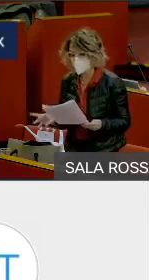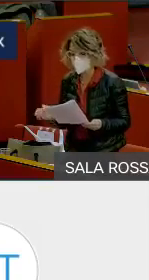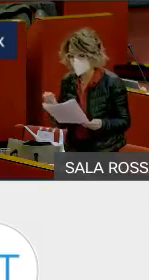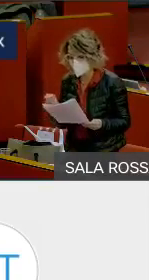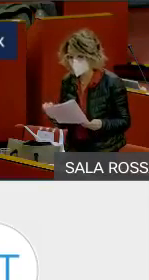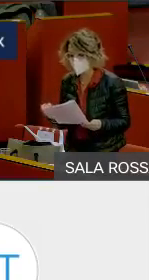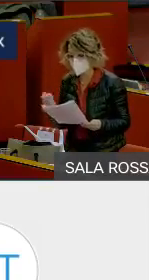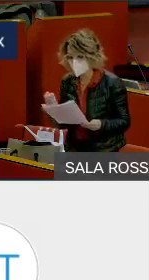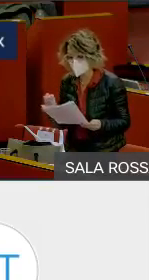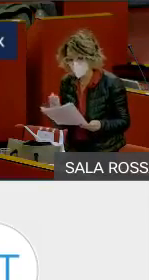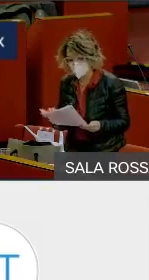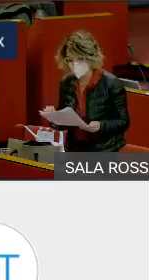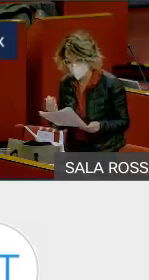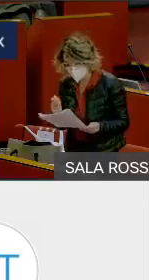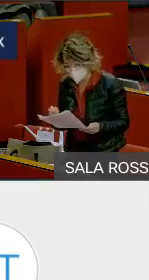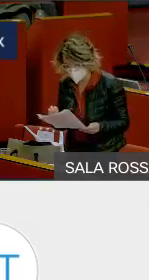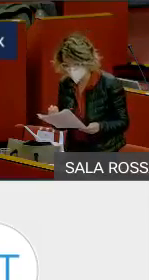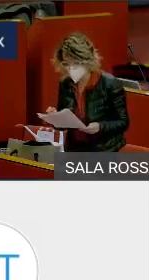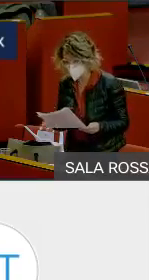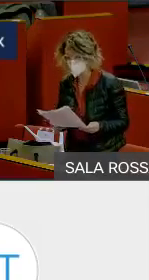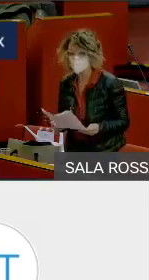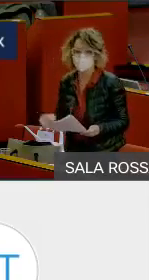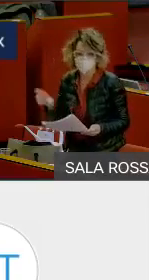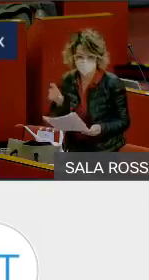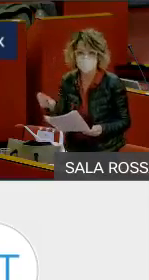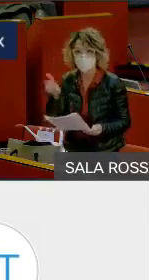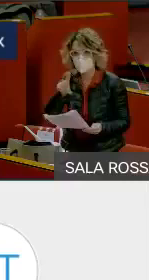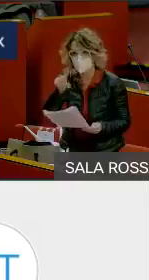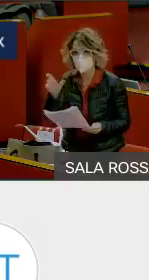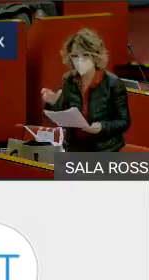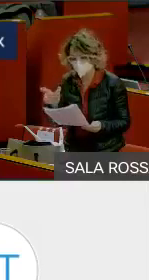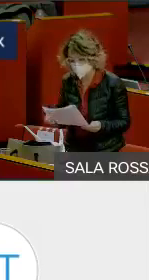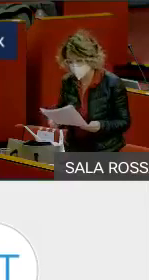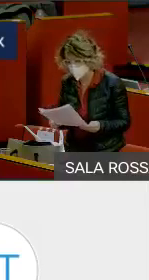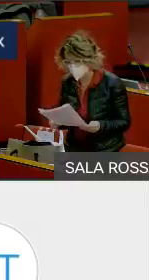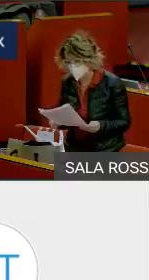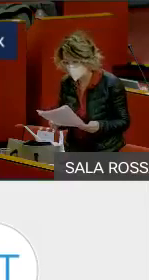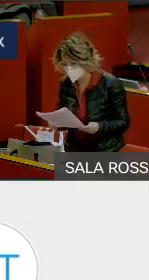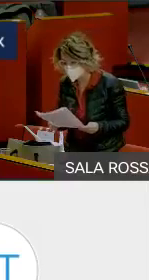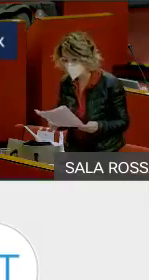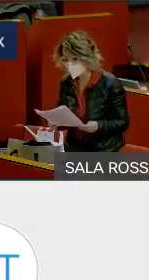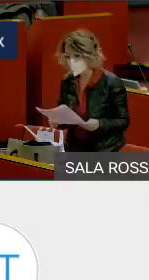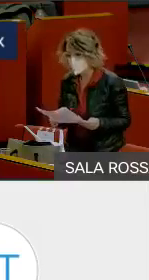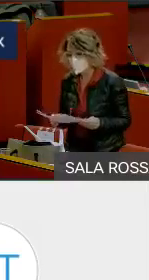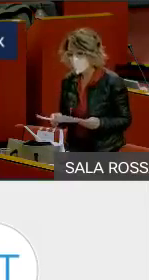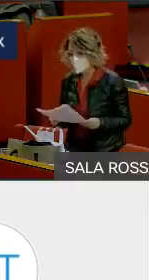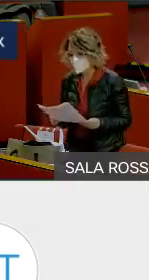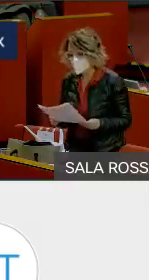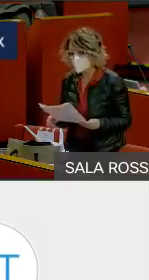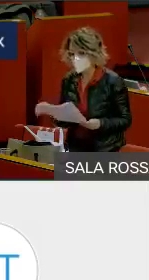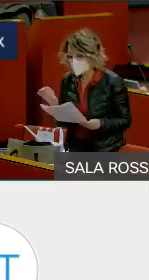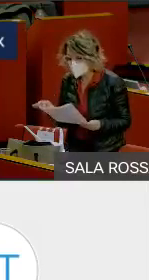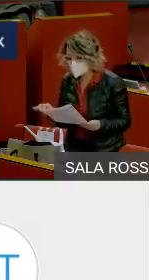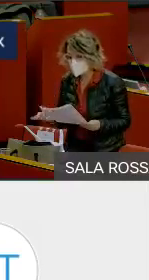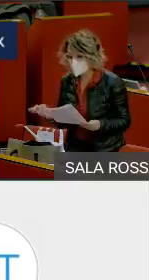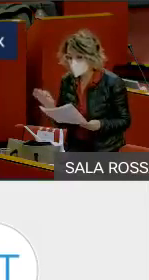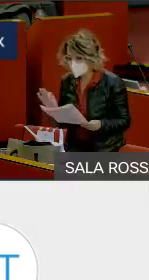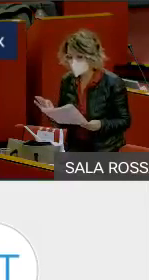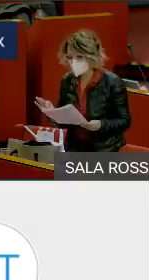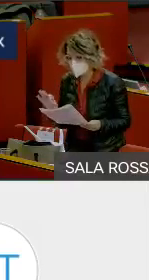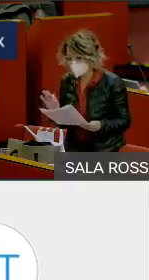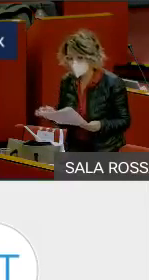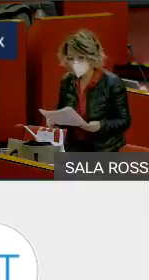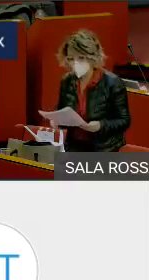che entro 2020 ci chiede rafforzando quello deciso nel 2013 di aderire al